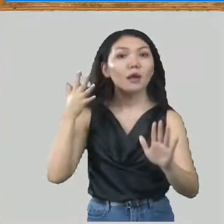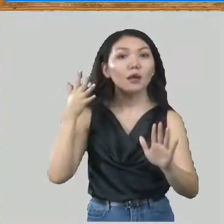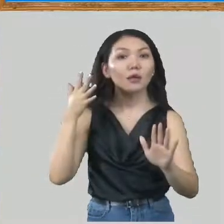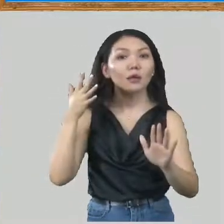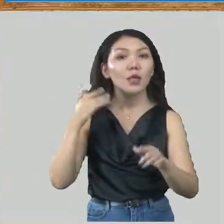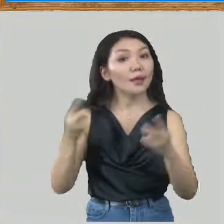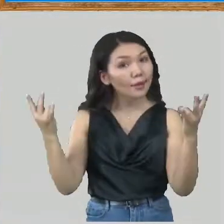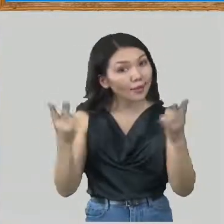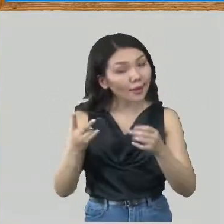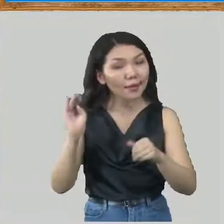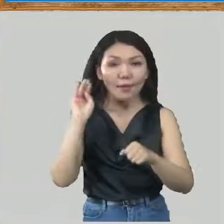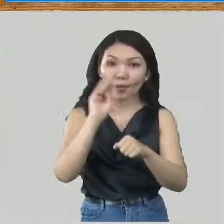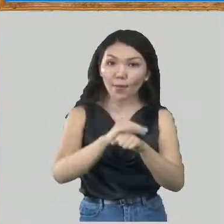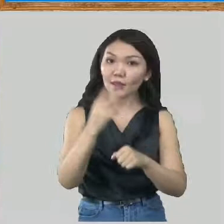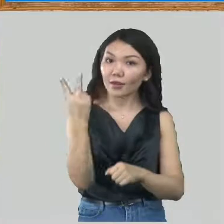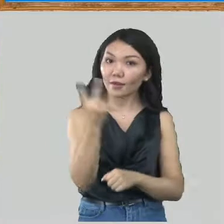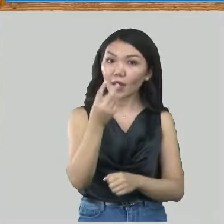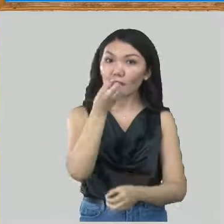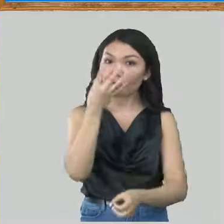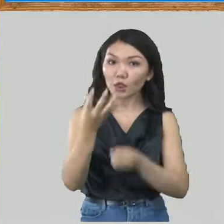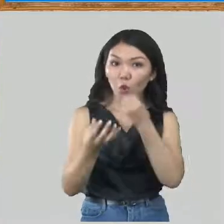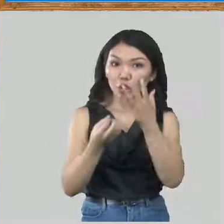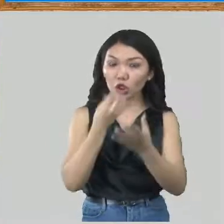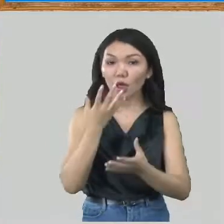догадались. Надо добавить 2 цветочка.